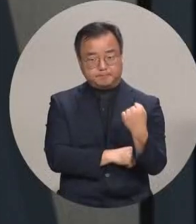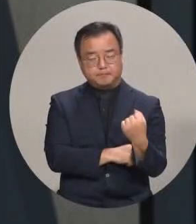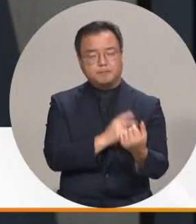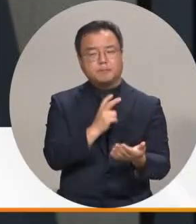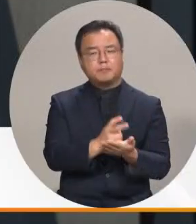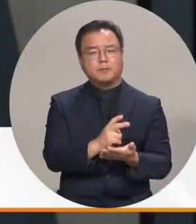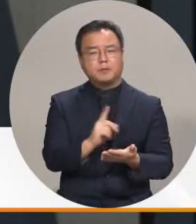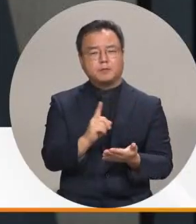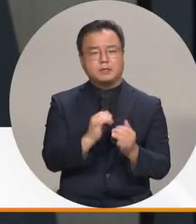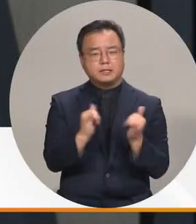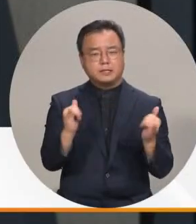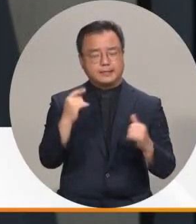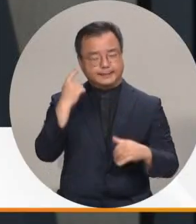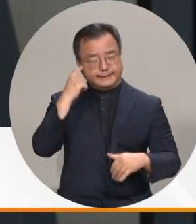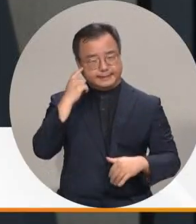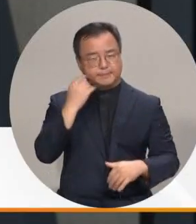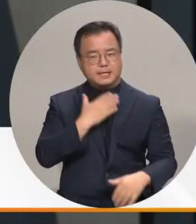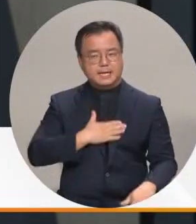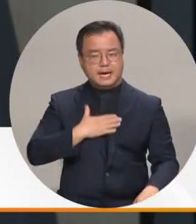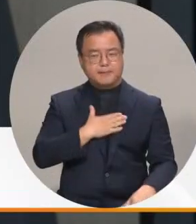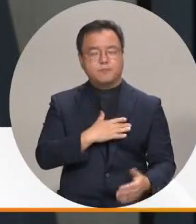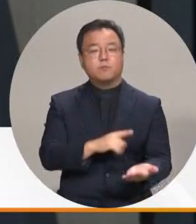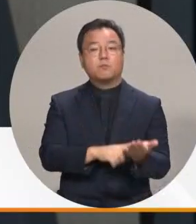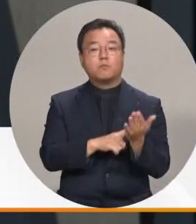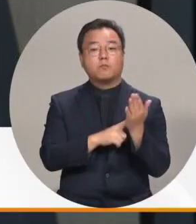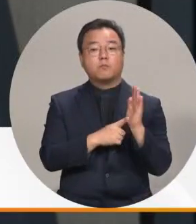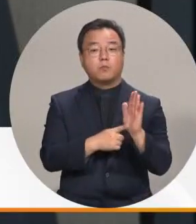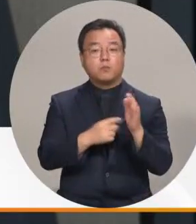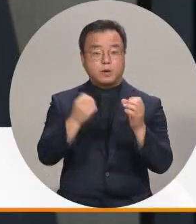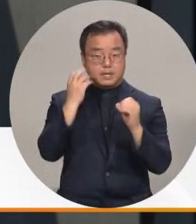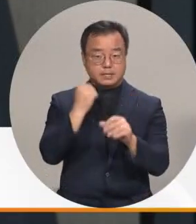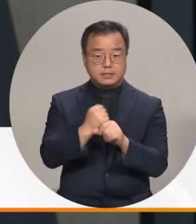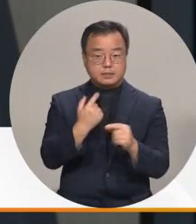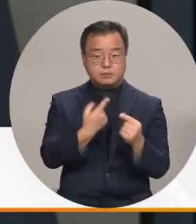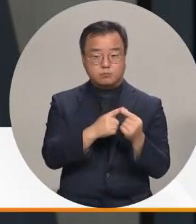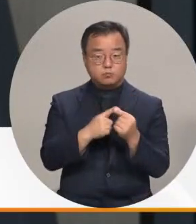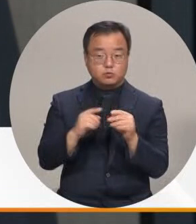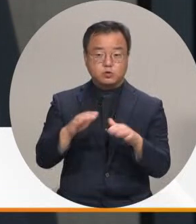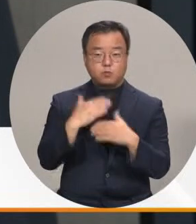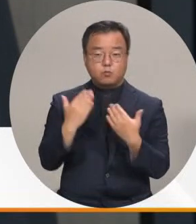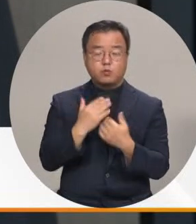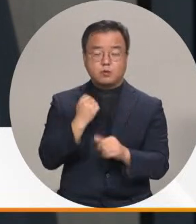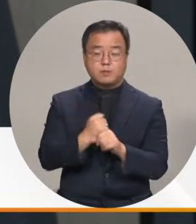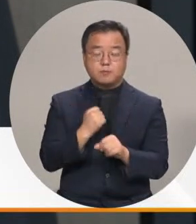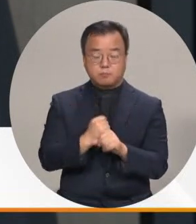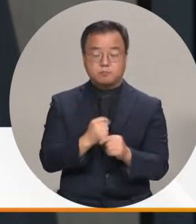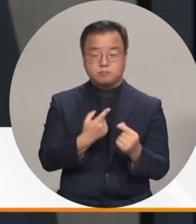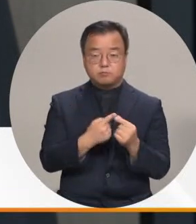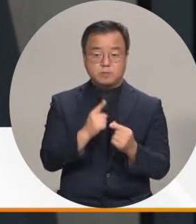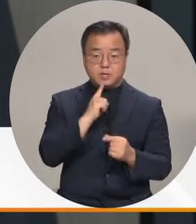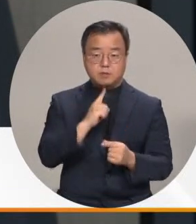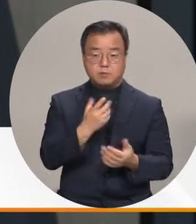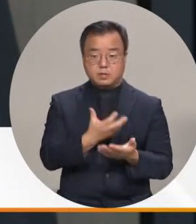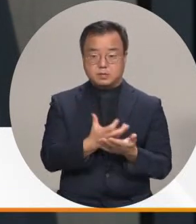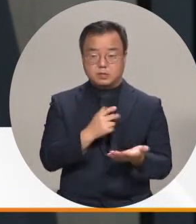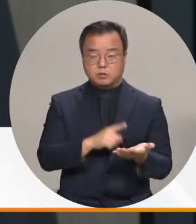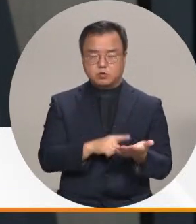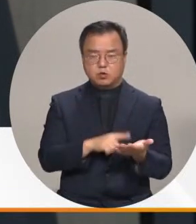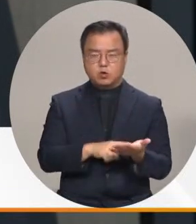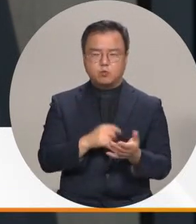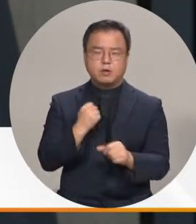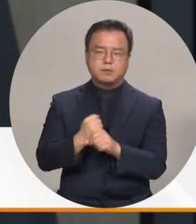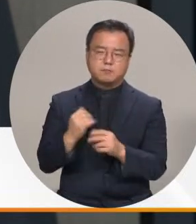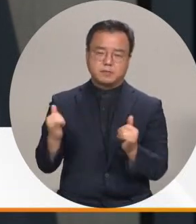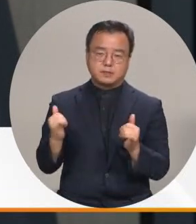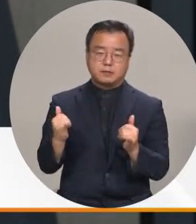어 인간의 사상 또는 감정을 표현한 창작물을 저작물로 그리고 그 저작물의 창작자를 저작자로